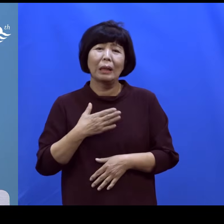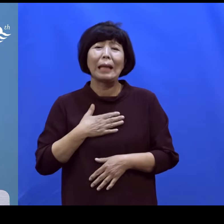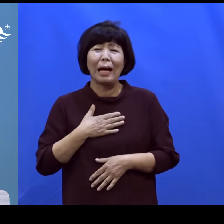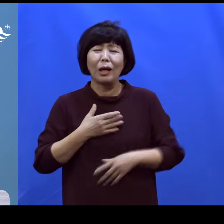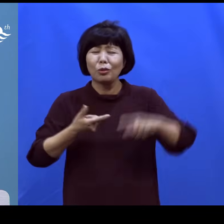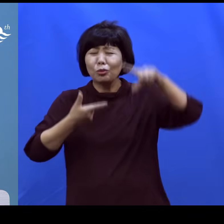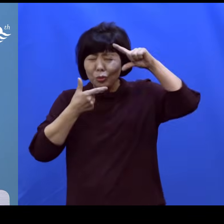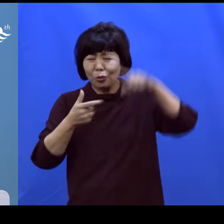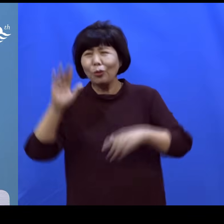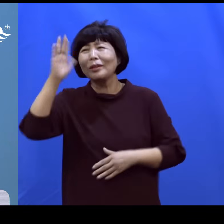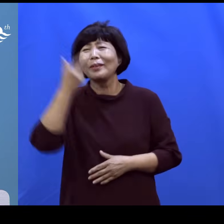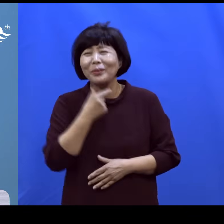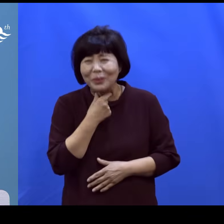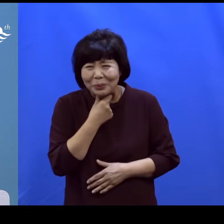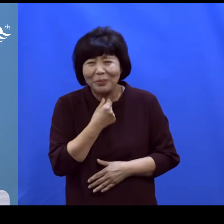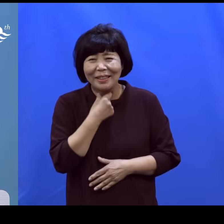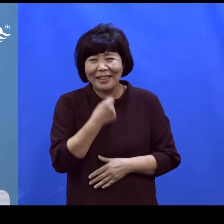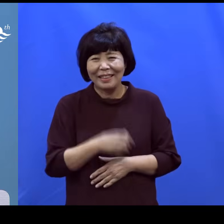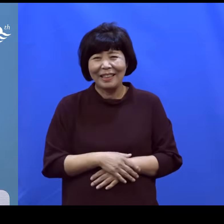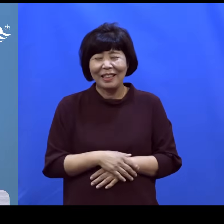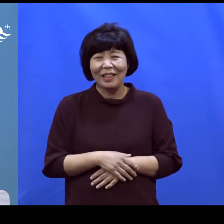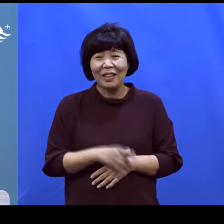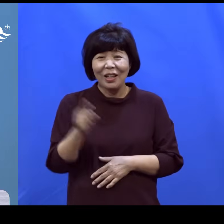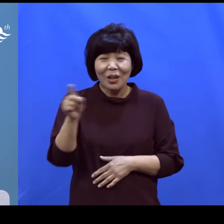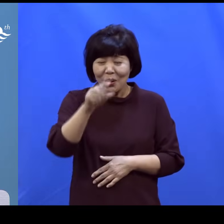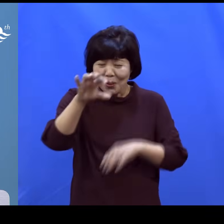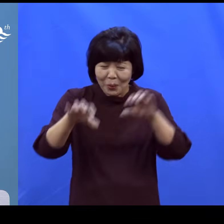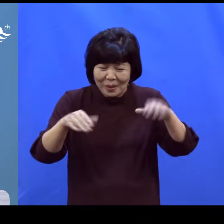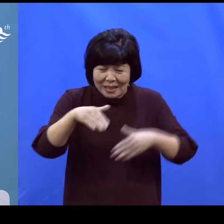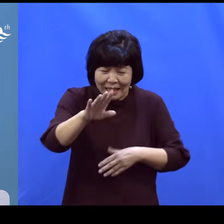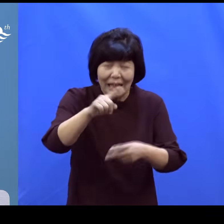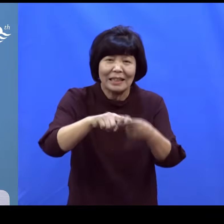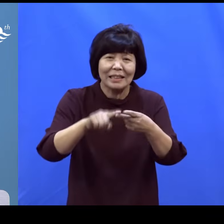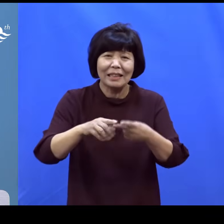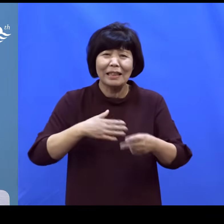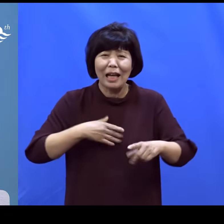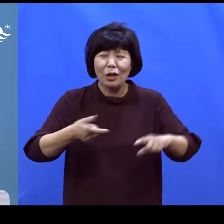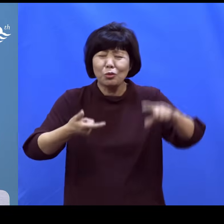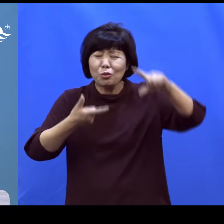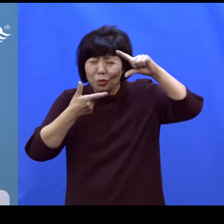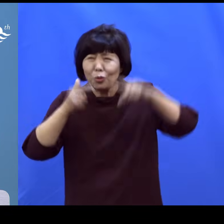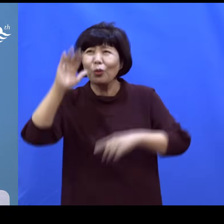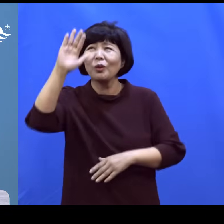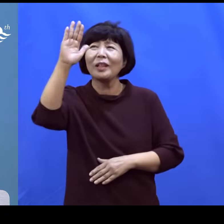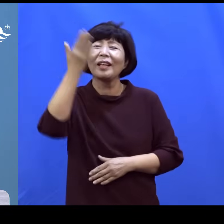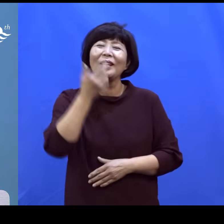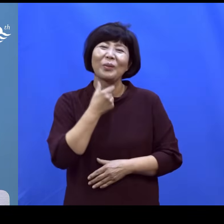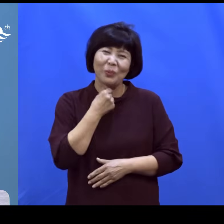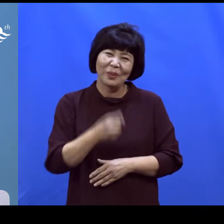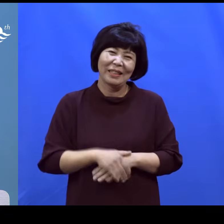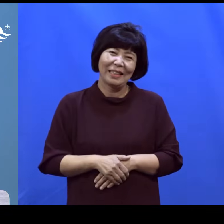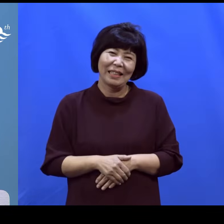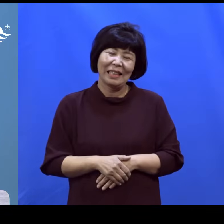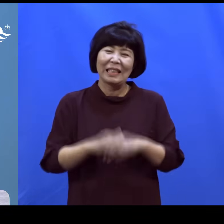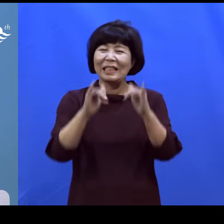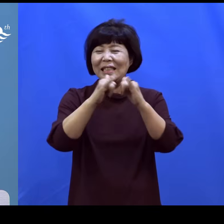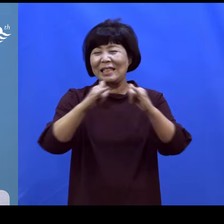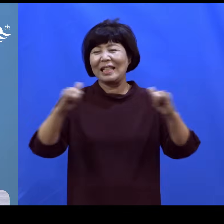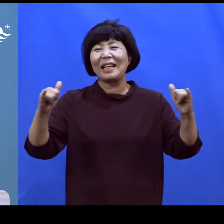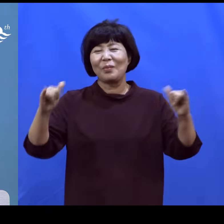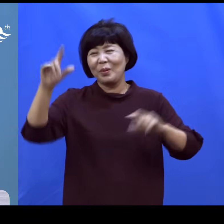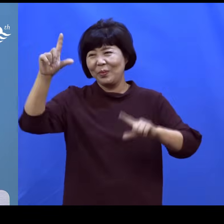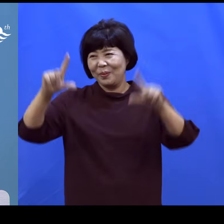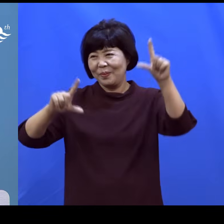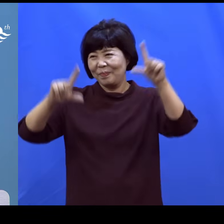되고 싶어하고, 어디를 가나 엑스트라나 조연이 아니고 내가 주연을 맡고 싶은 거, 그게 우리의 삶의